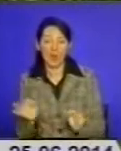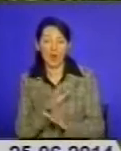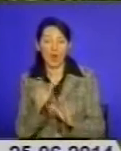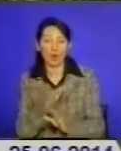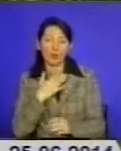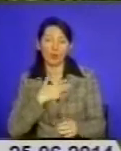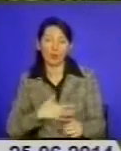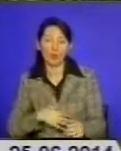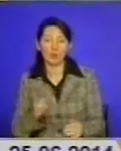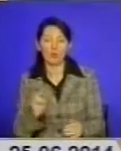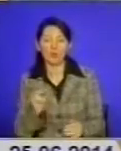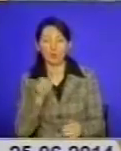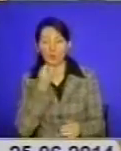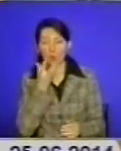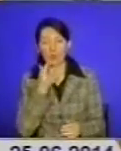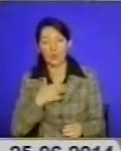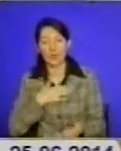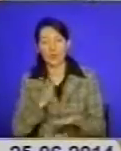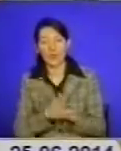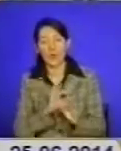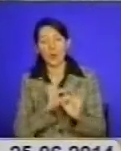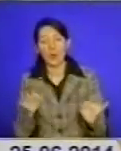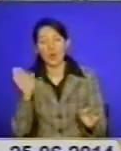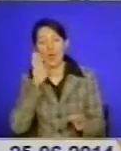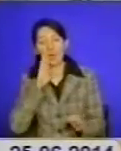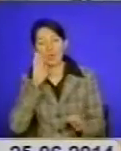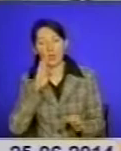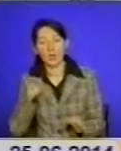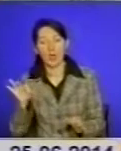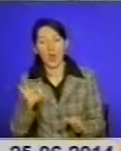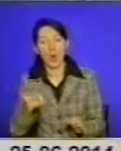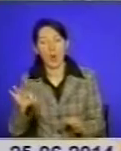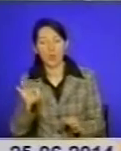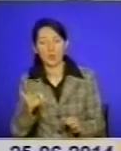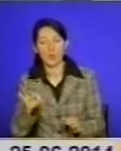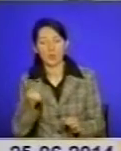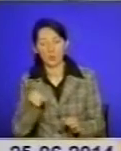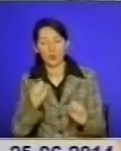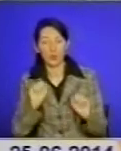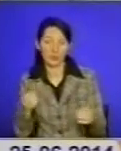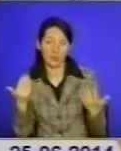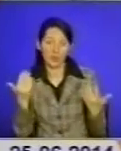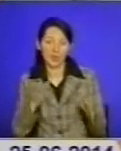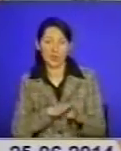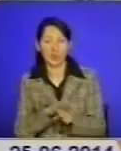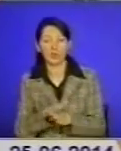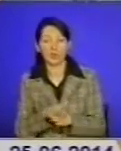насолоджуватися чимось позитивним. У нас є прекрасний став, озеро, ну, і тут можна відпочити повністю,